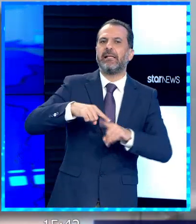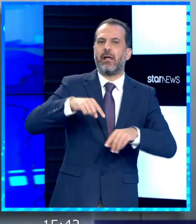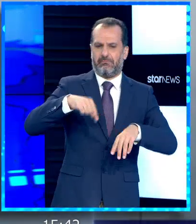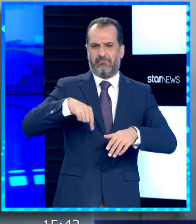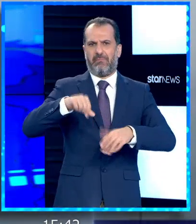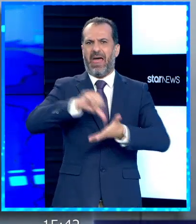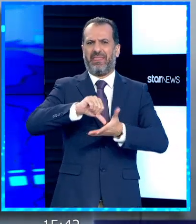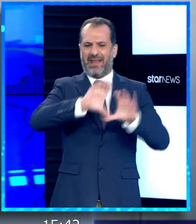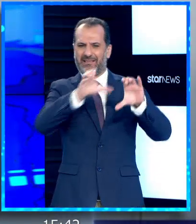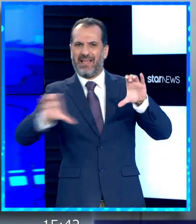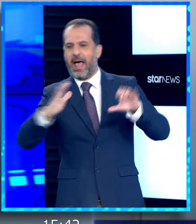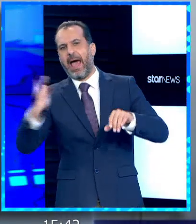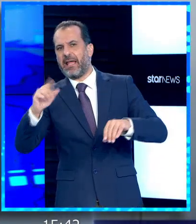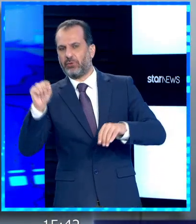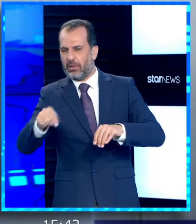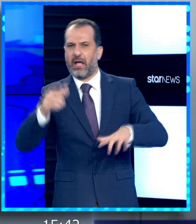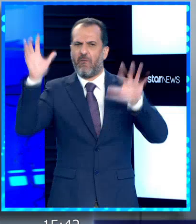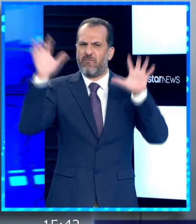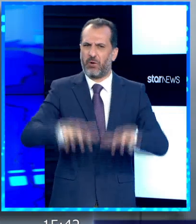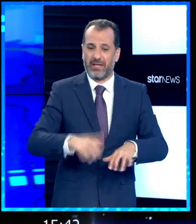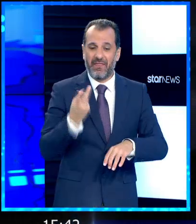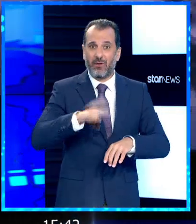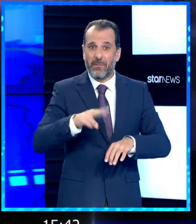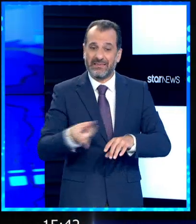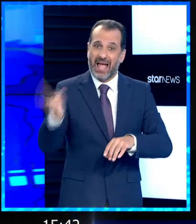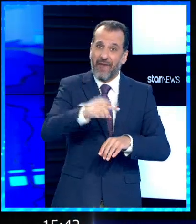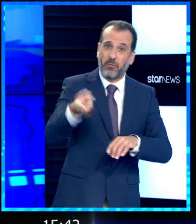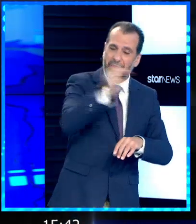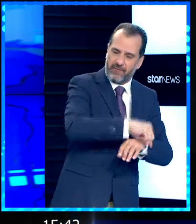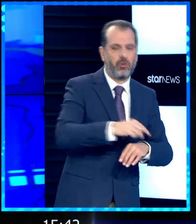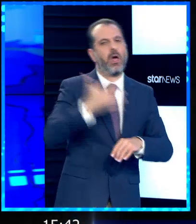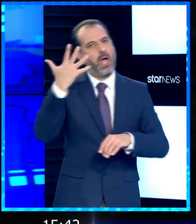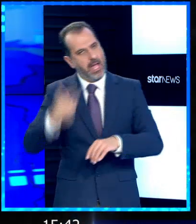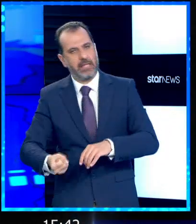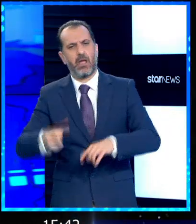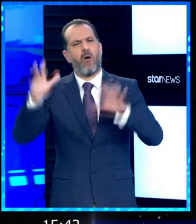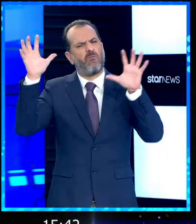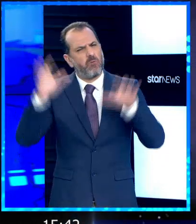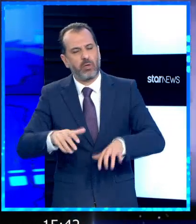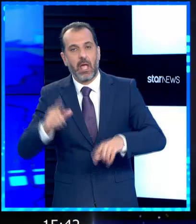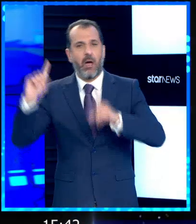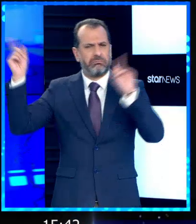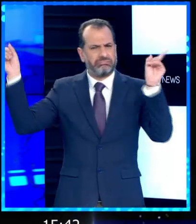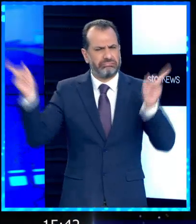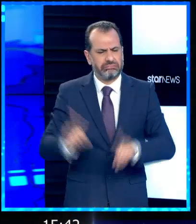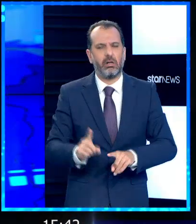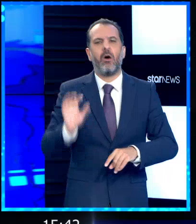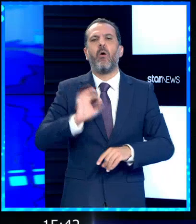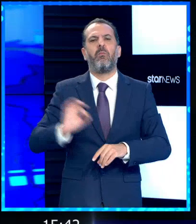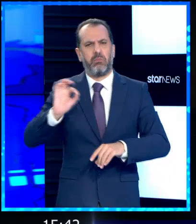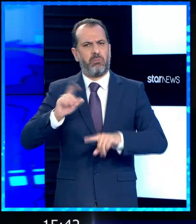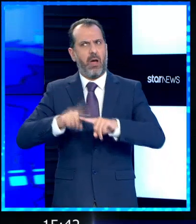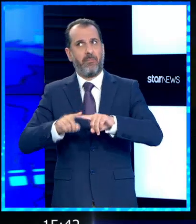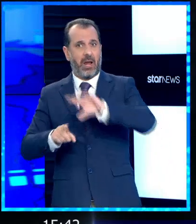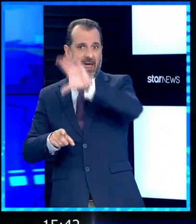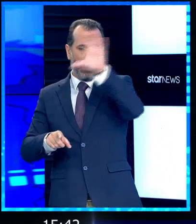Και επίσης να πω ότι το μεσημέρι και το απόγευμα αυτές τις δύο μέρες θα έχουμε κάποιες παροδικές βροχές ή καταιγίδες πάνω από τις υπηρετικές